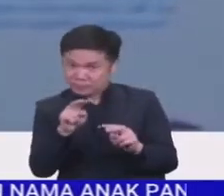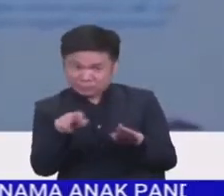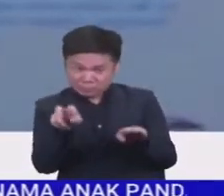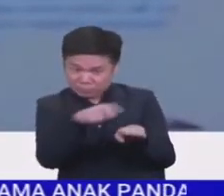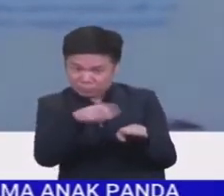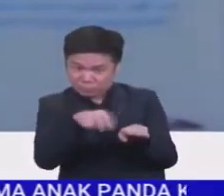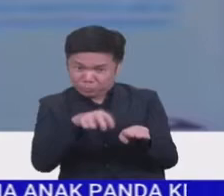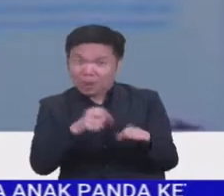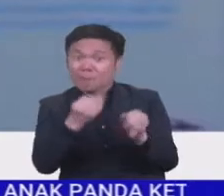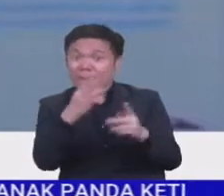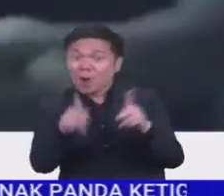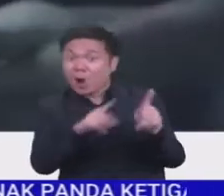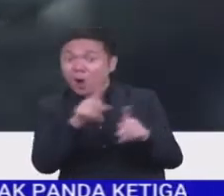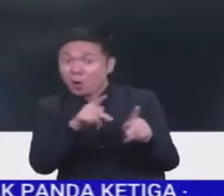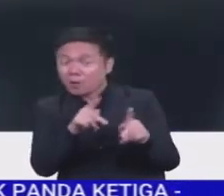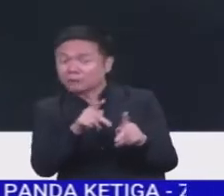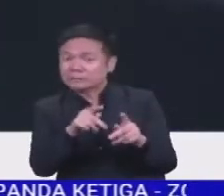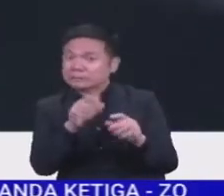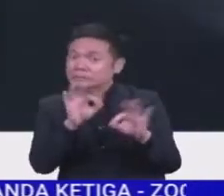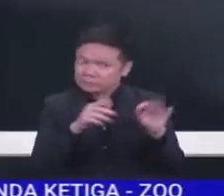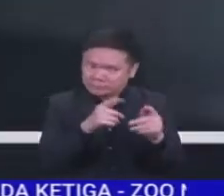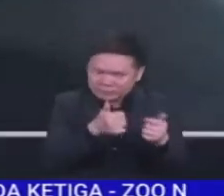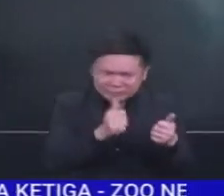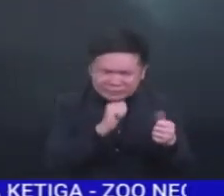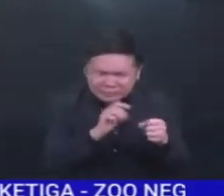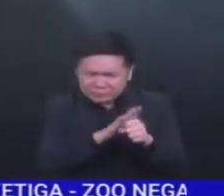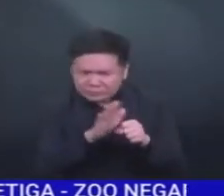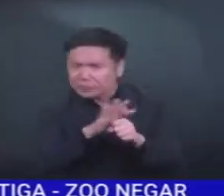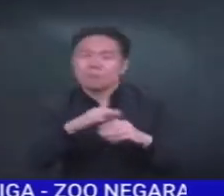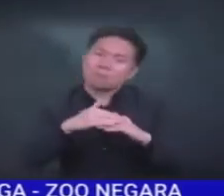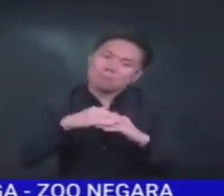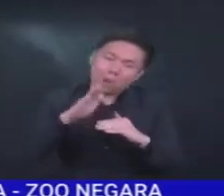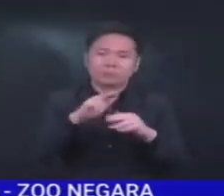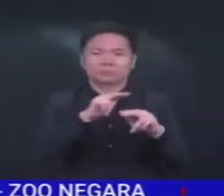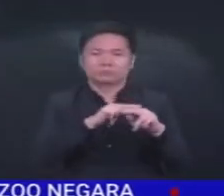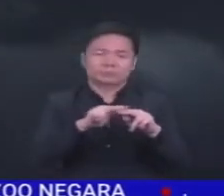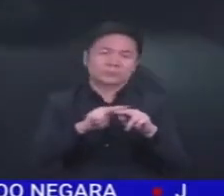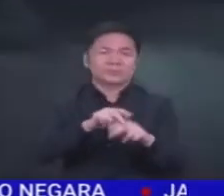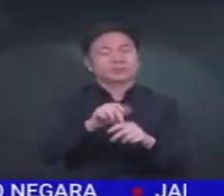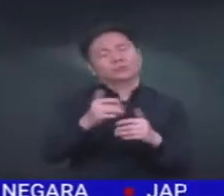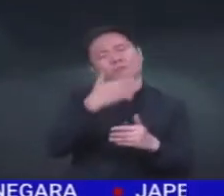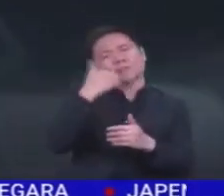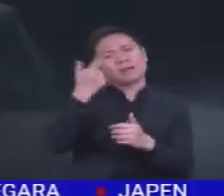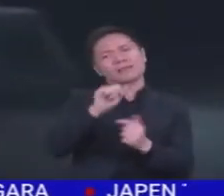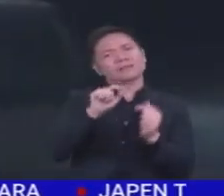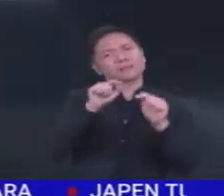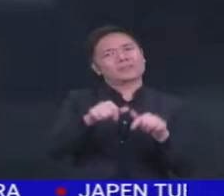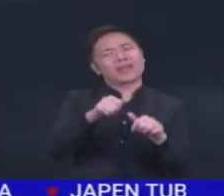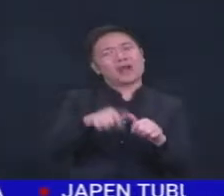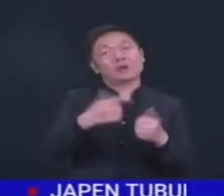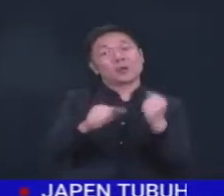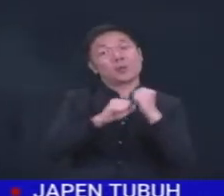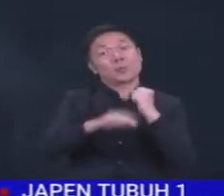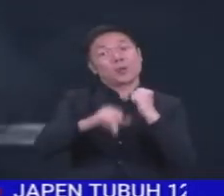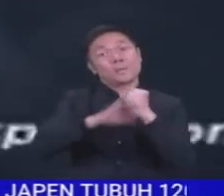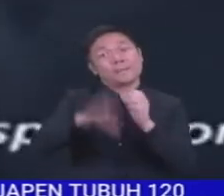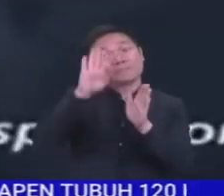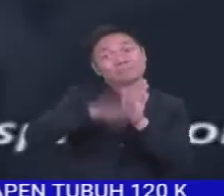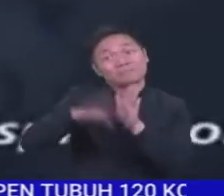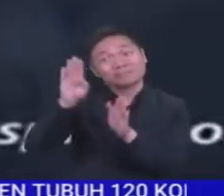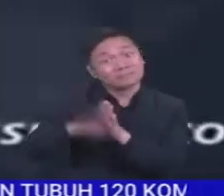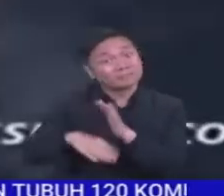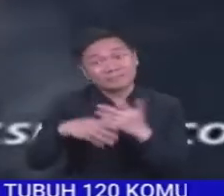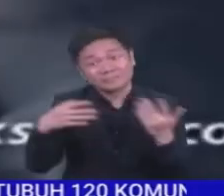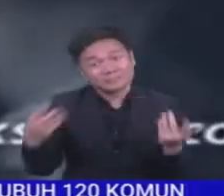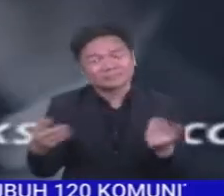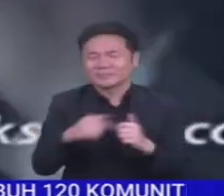penumpang dan akan ditambah jika perlu. Orang ramai dinasihatkan supaya menggunakan promosi yang disediakan pihak ERL